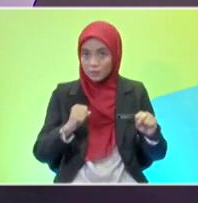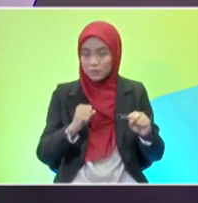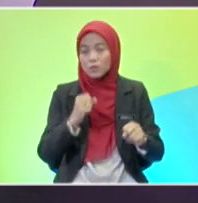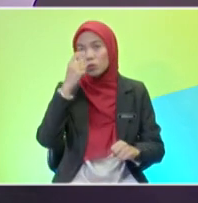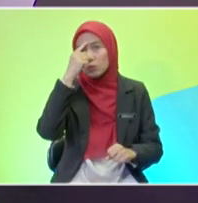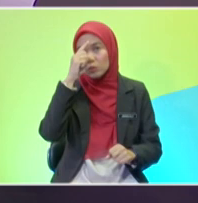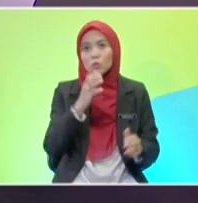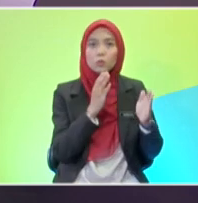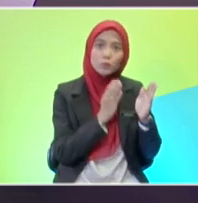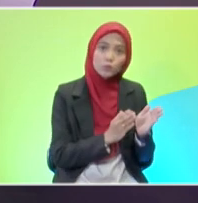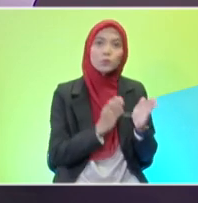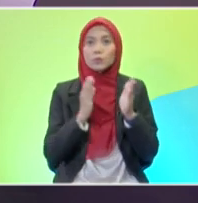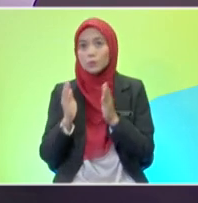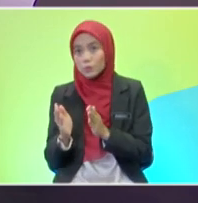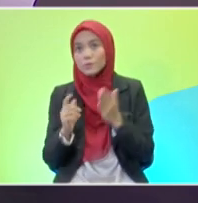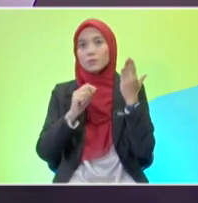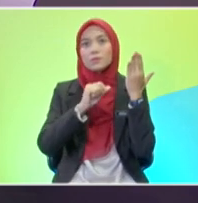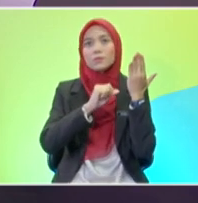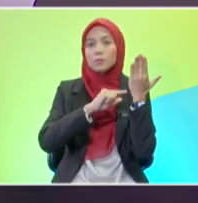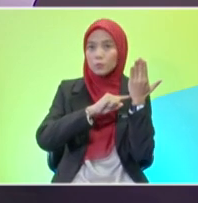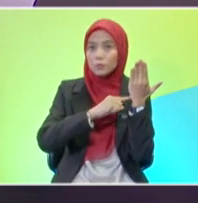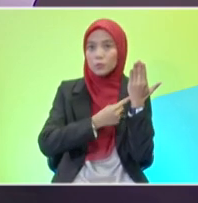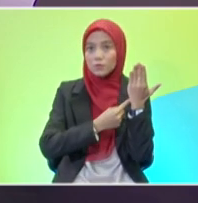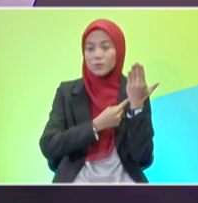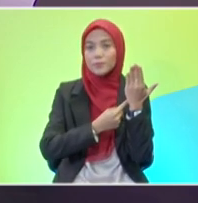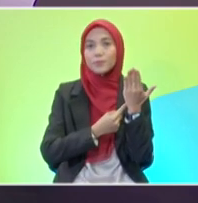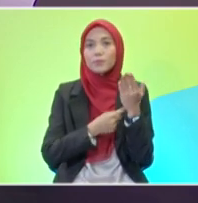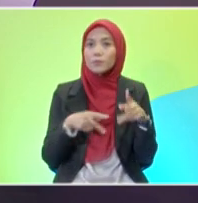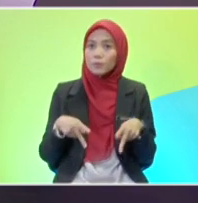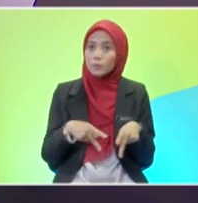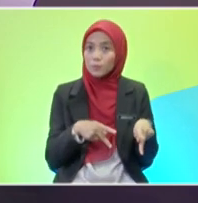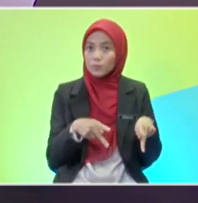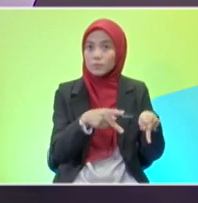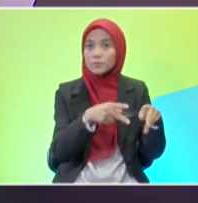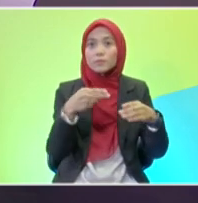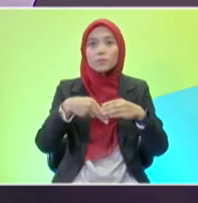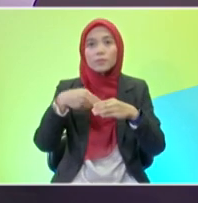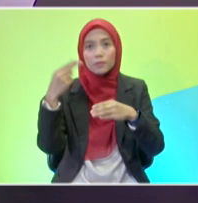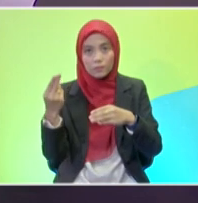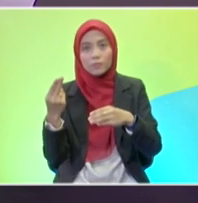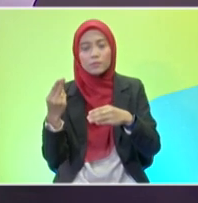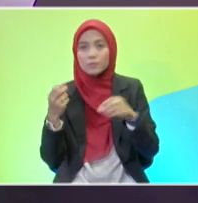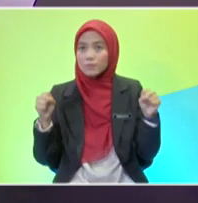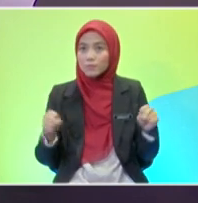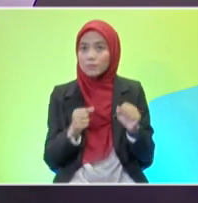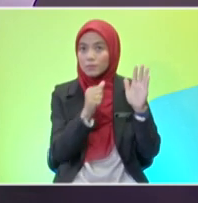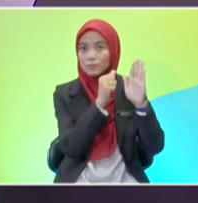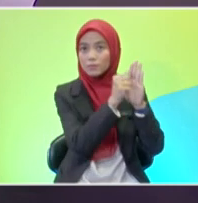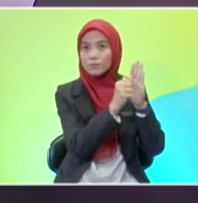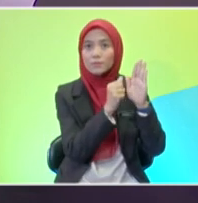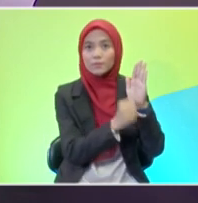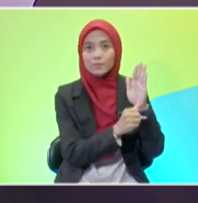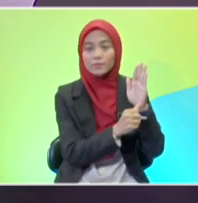Oke bagaimana Kakek ini daripada teknik pertama sehingga penghasilan karya seni ukiran kemudian